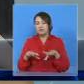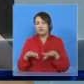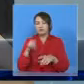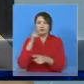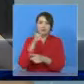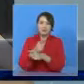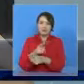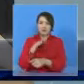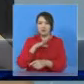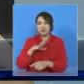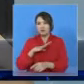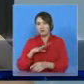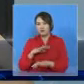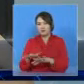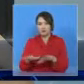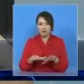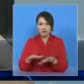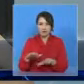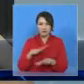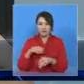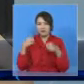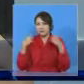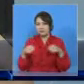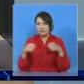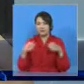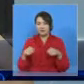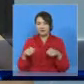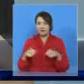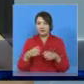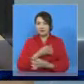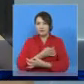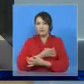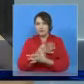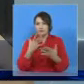шектеу шаралар бойынша тойлар, мереке